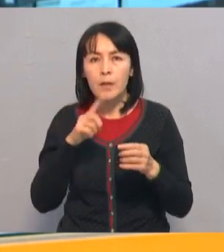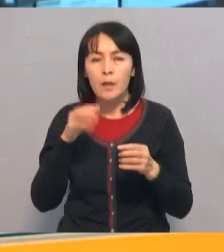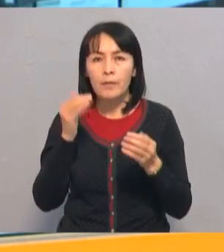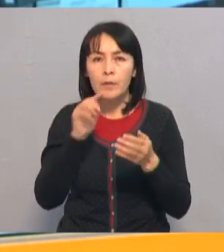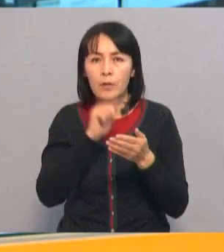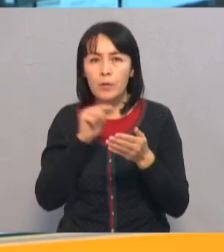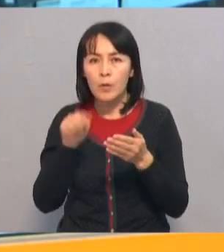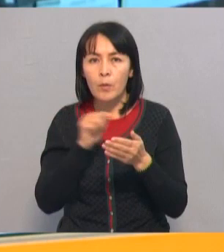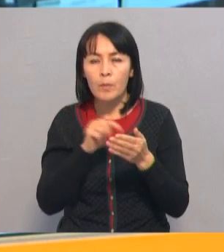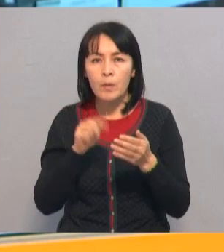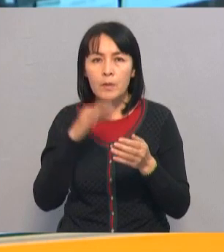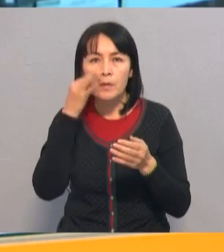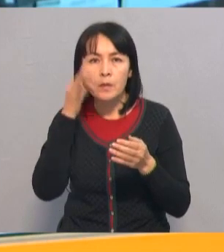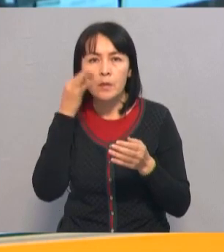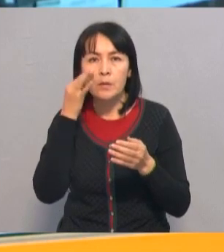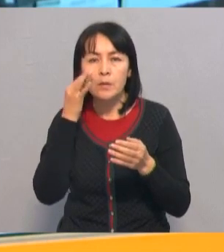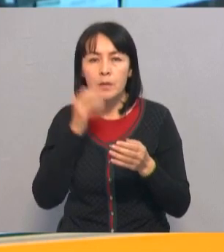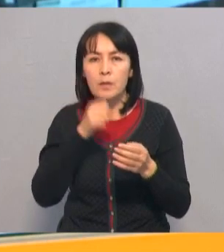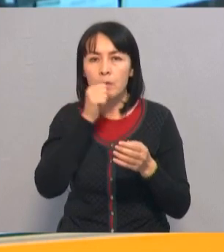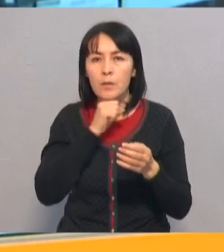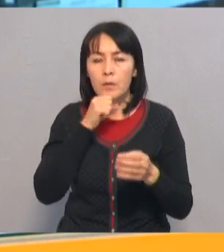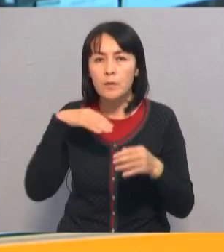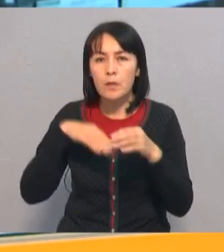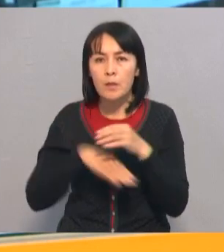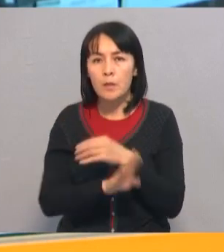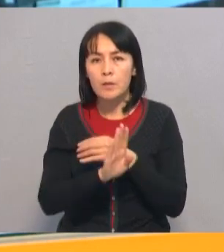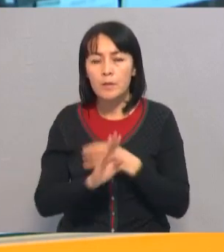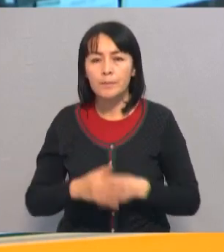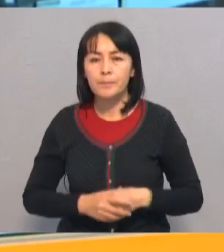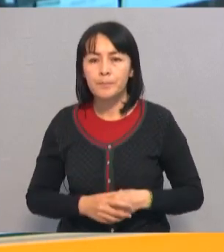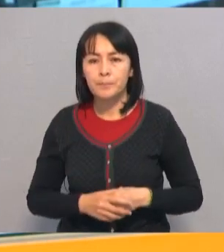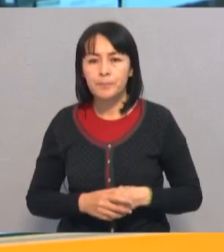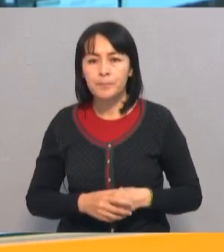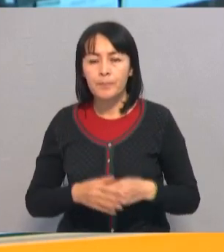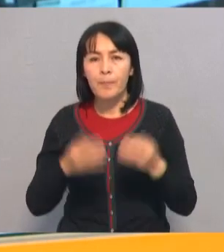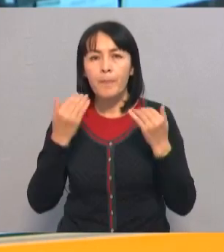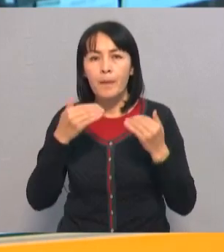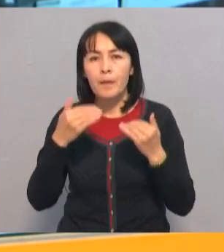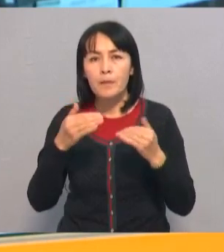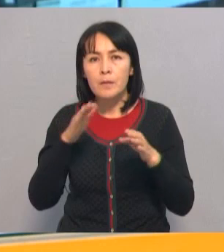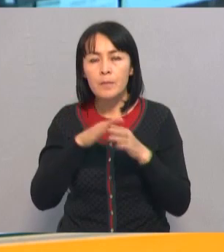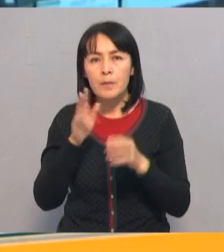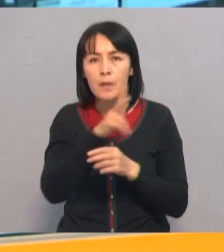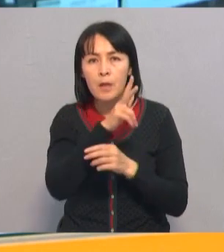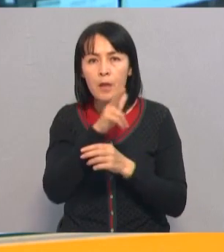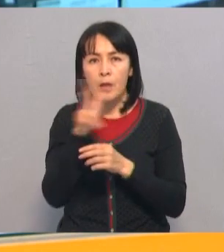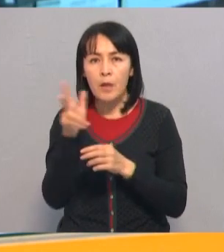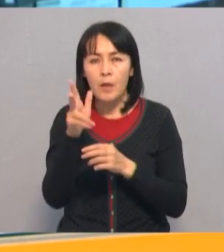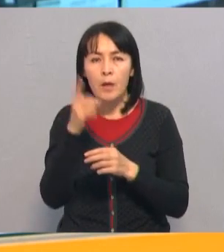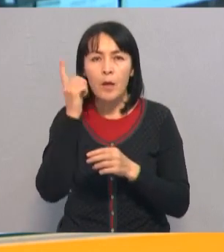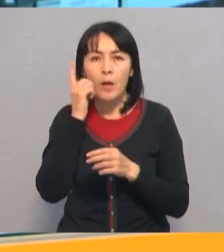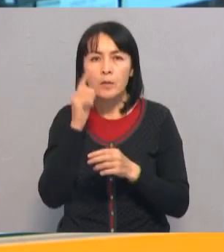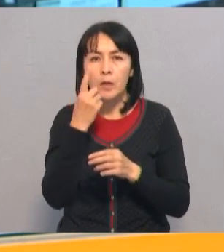что набирает номер, злоумышленник отвернулся и убежал с чужим мобильником. Произошедшее попало на камеру